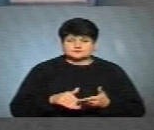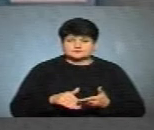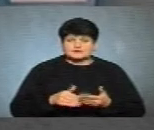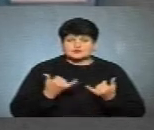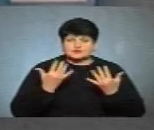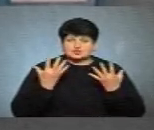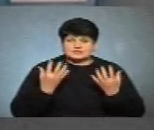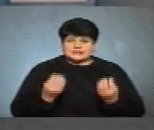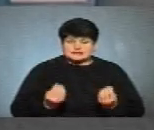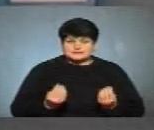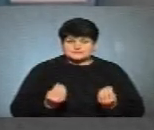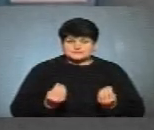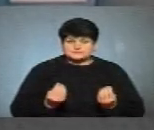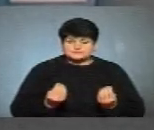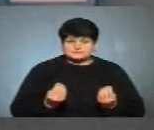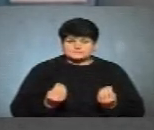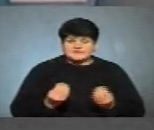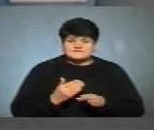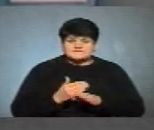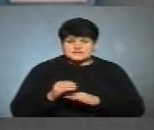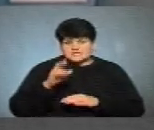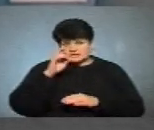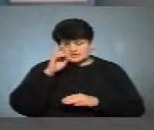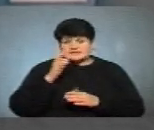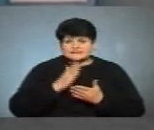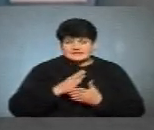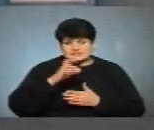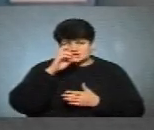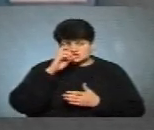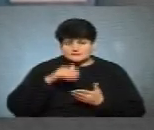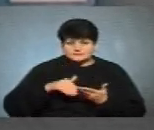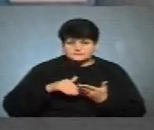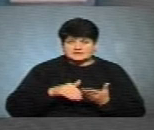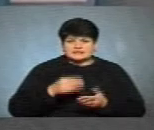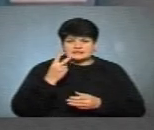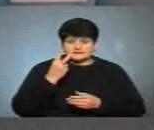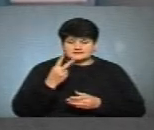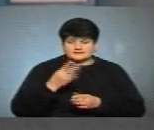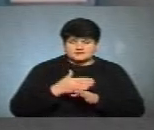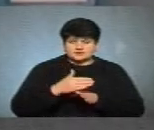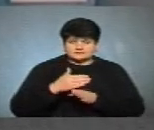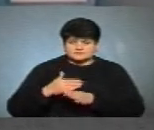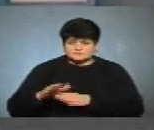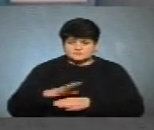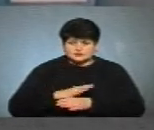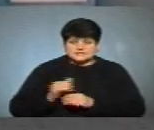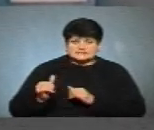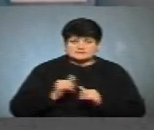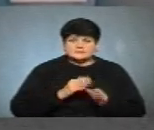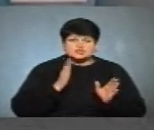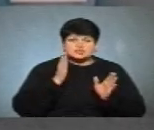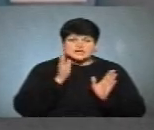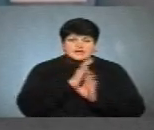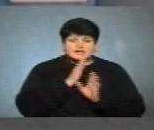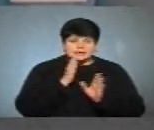На сьогоднішній день виділена є державна субвенція, 2 траншами вона пішла для забезпечення киснем.